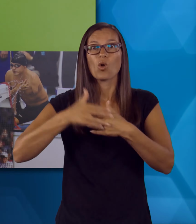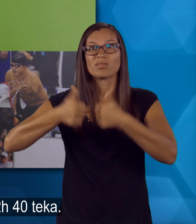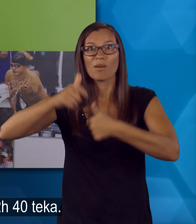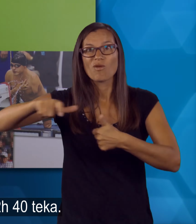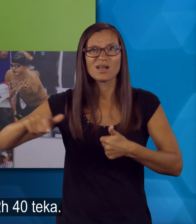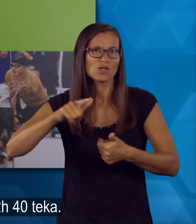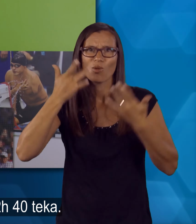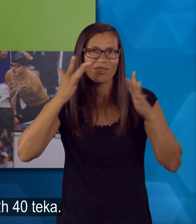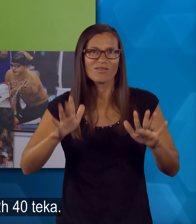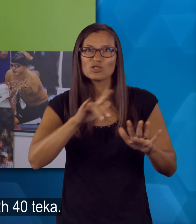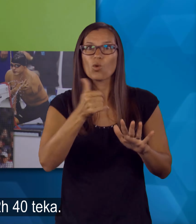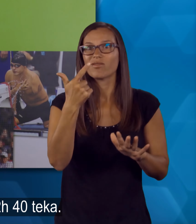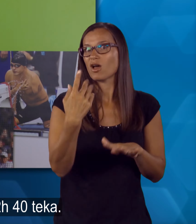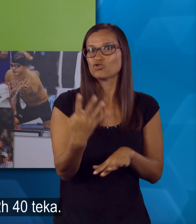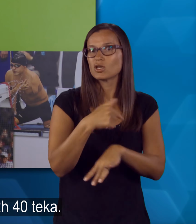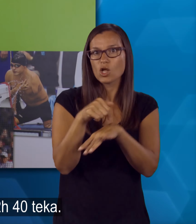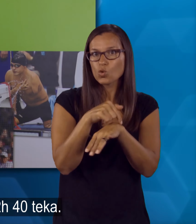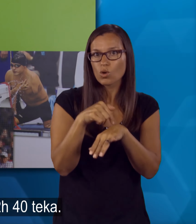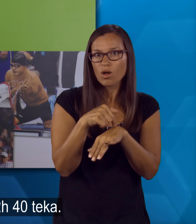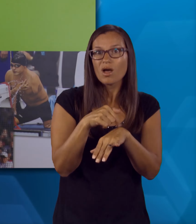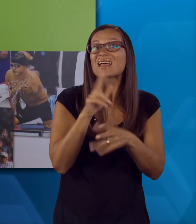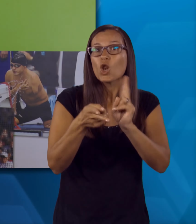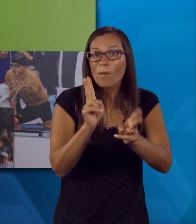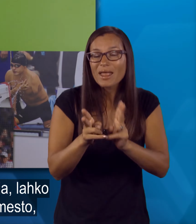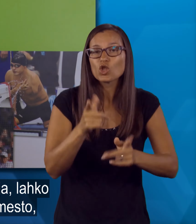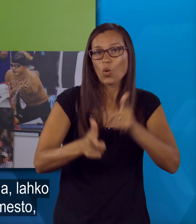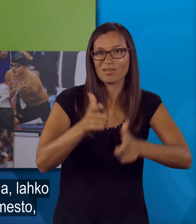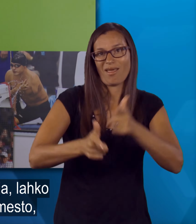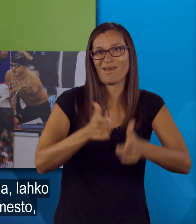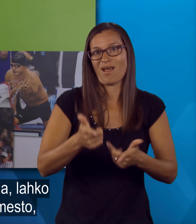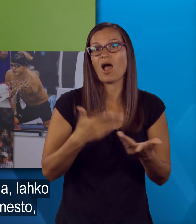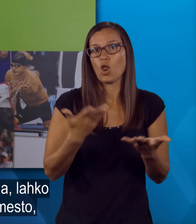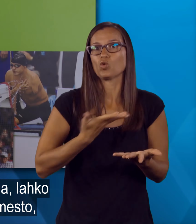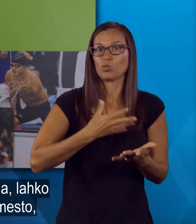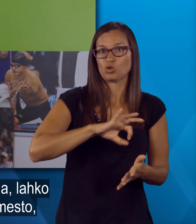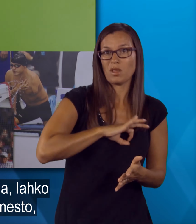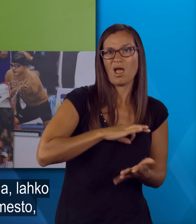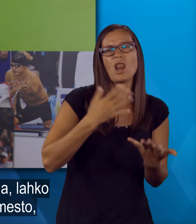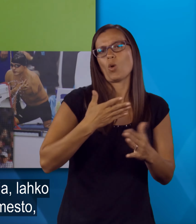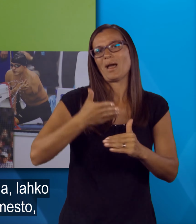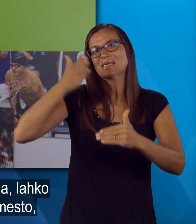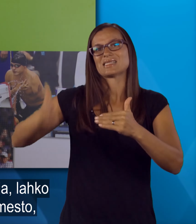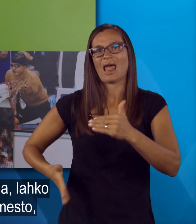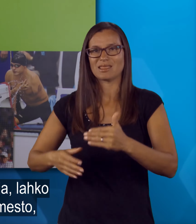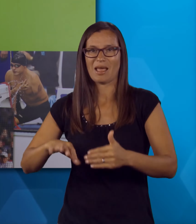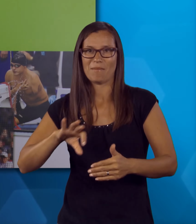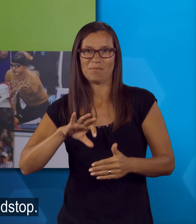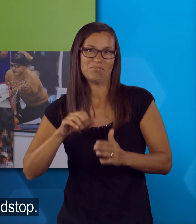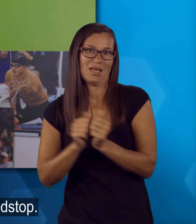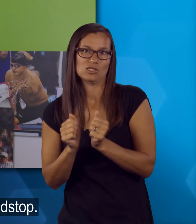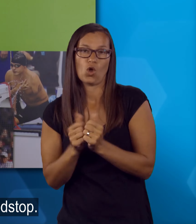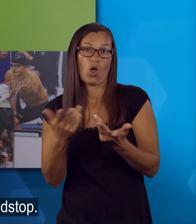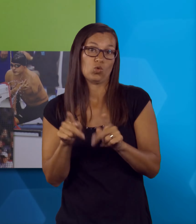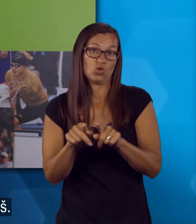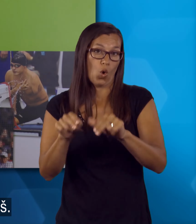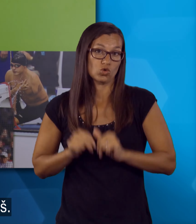ne veš. To je le 2 ure 40 teka, tako da lahko je medalja, lahko je pa zadnje mesto, a lahko je